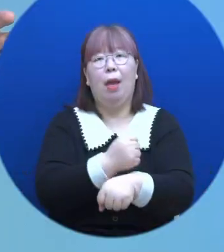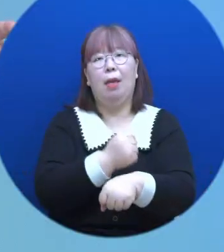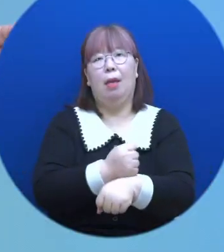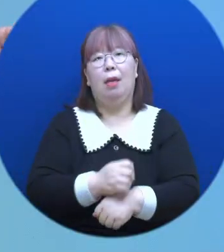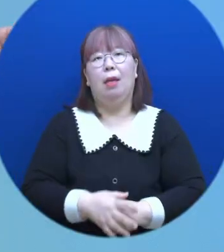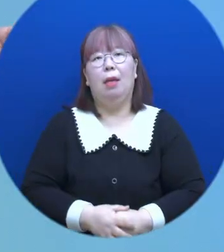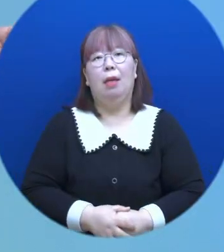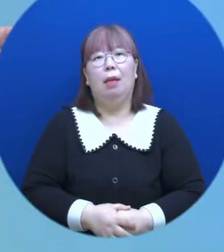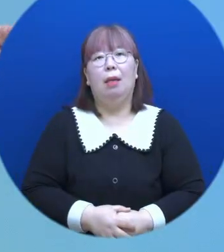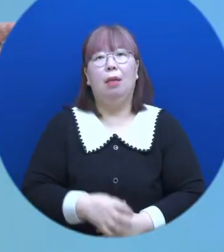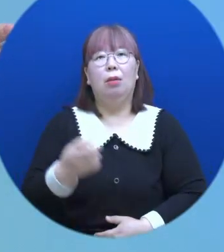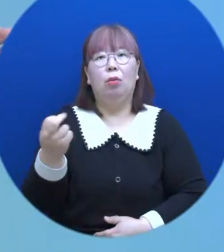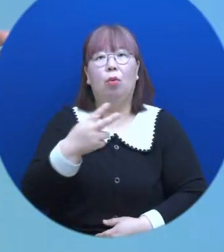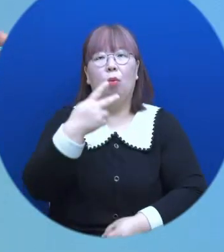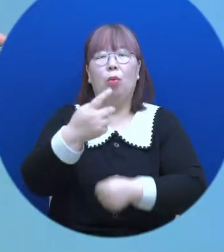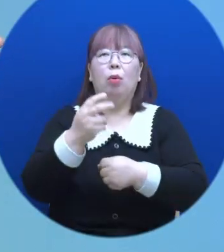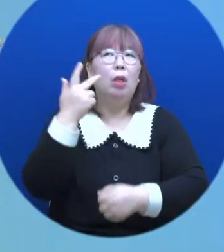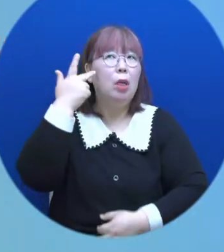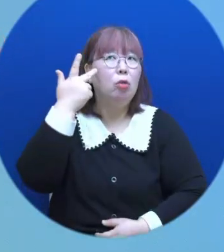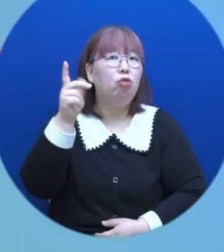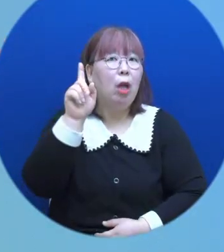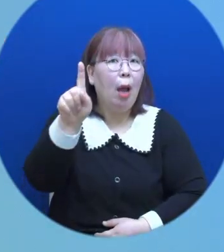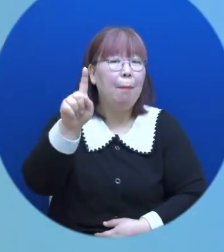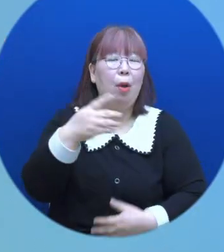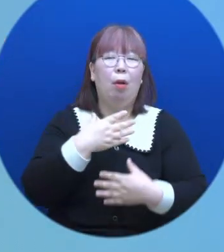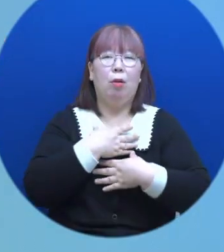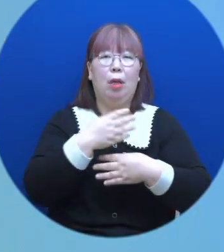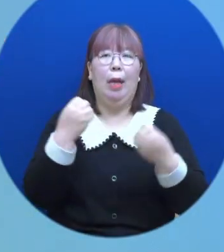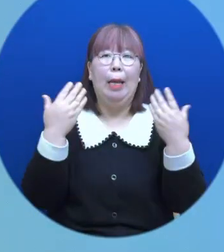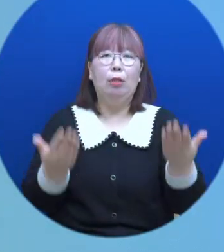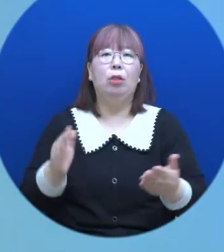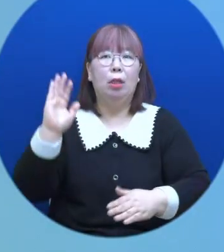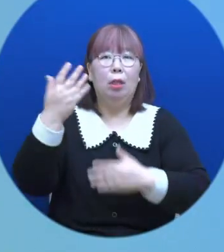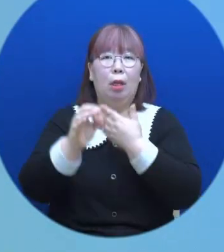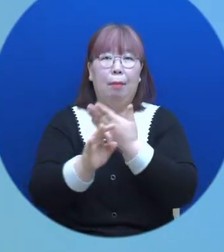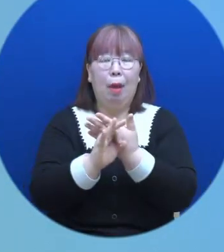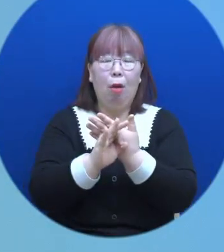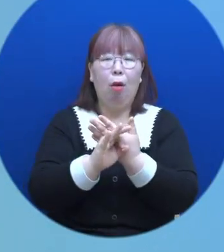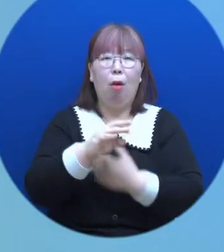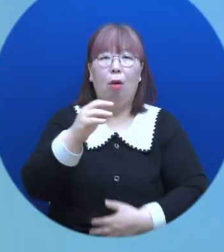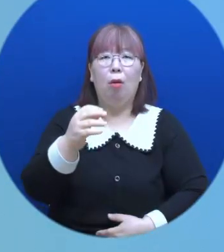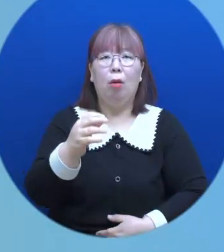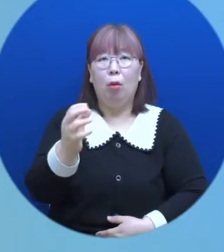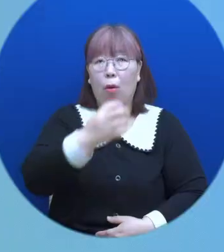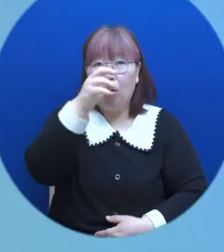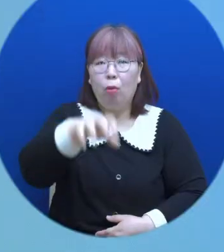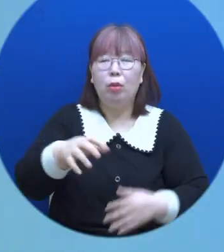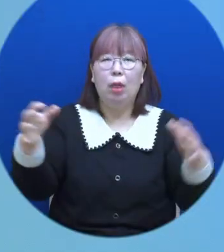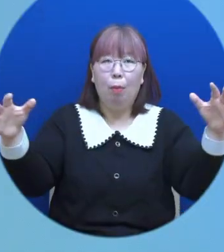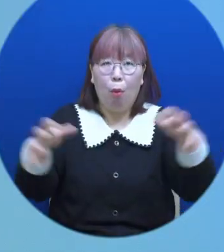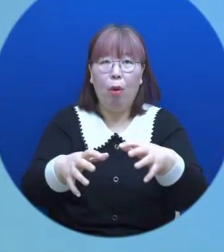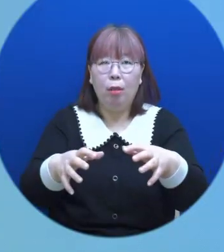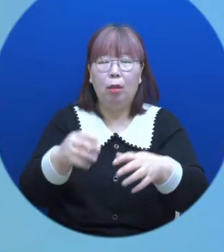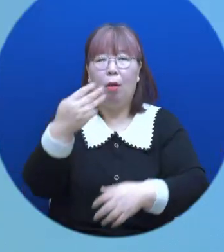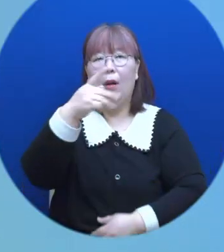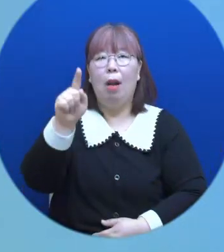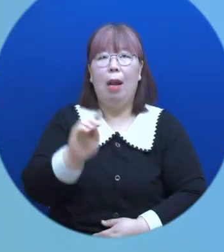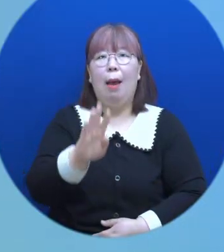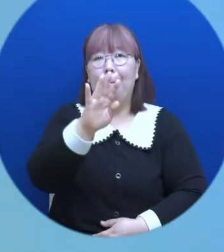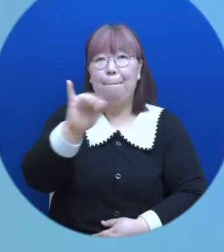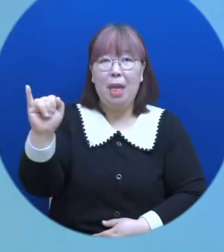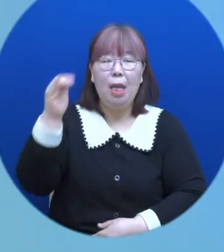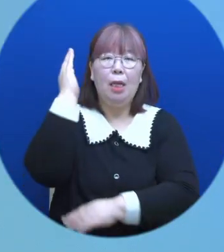일주일에 한 차례 안식일이 되어지면 회당에 모여서 랍비의 설교를